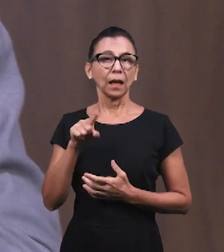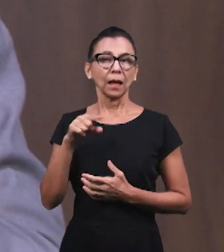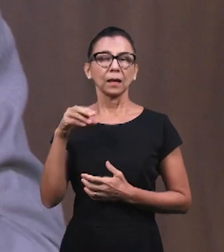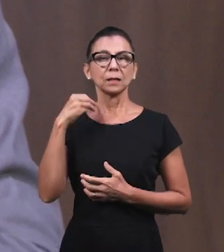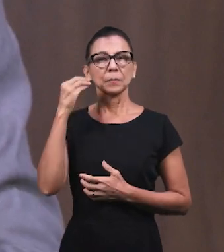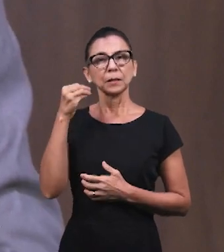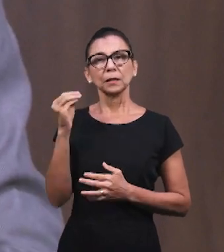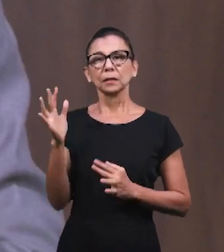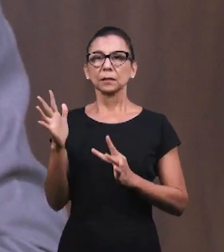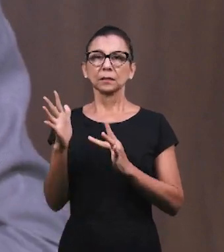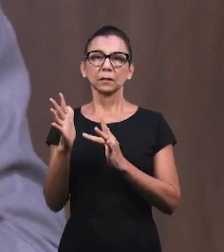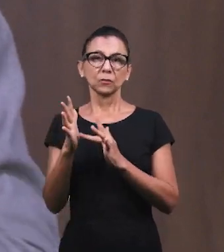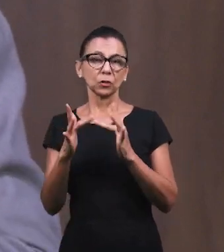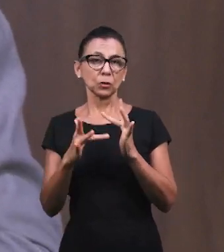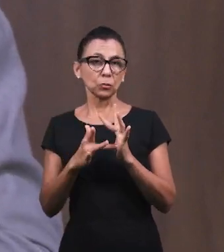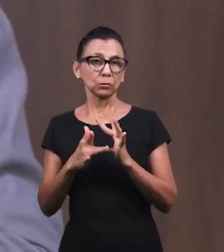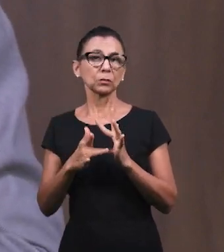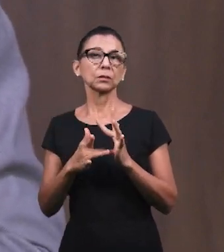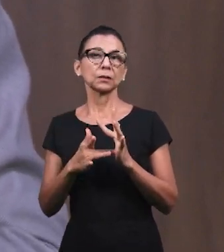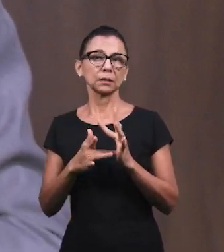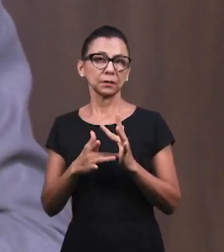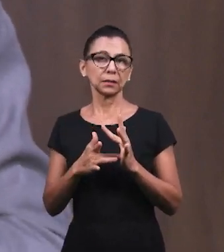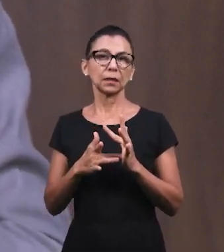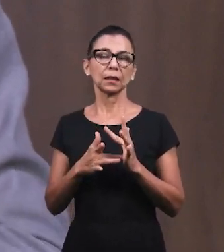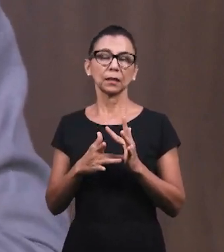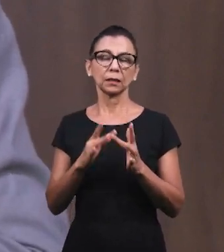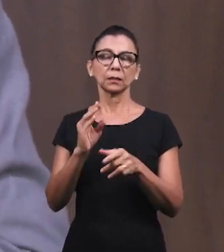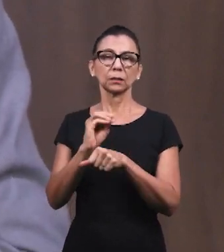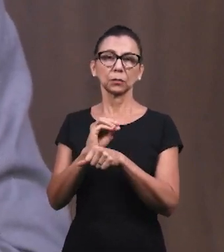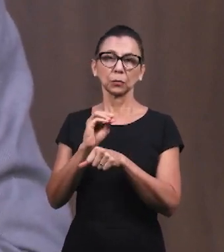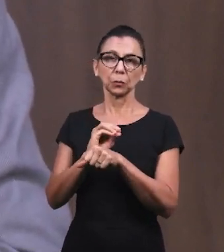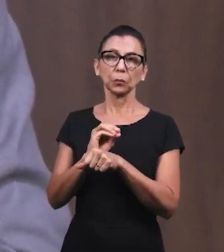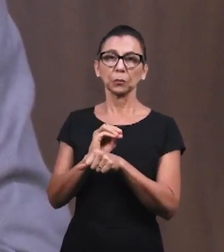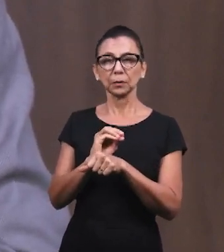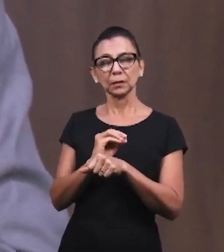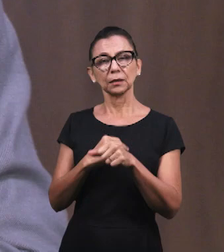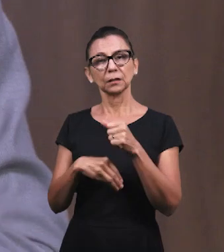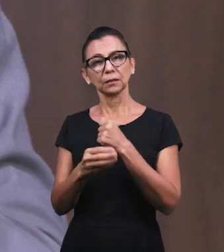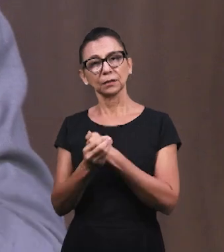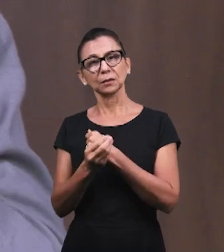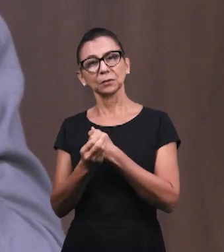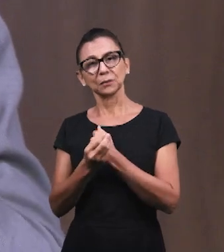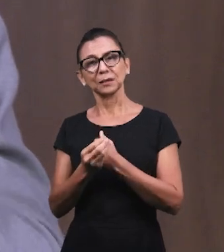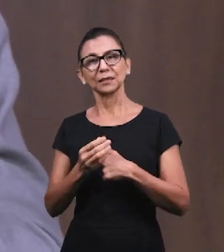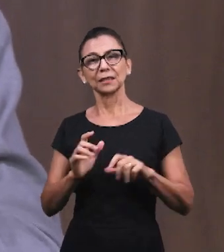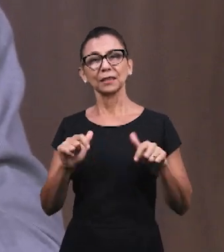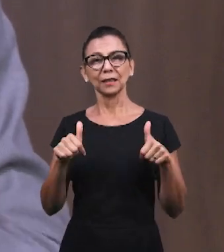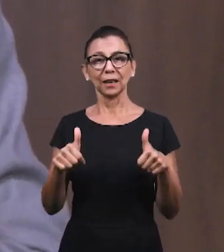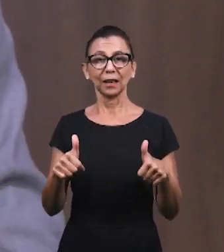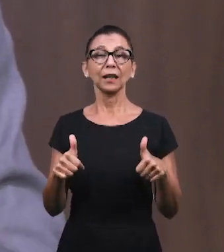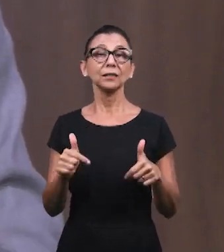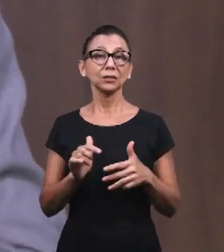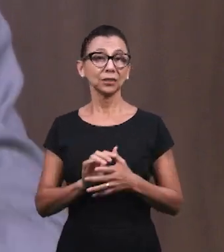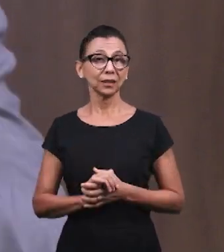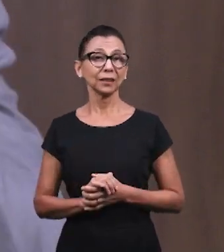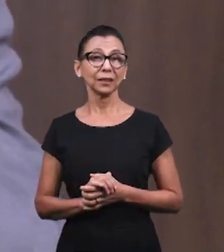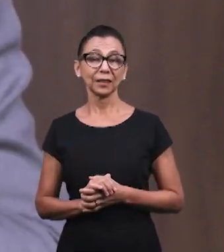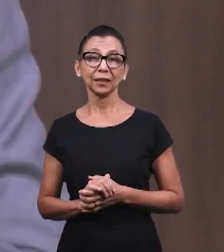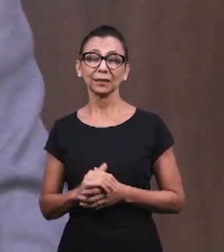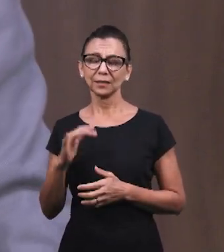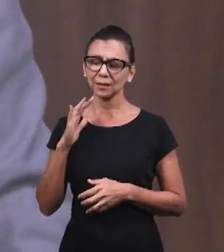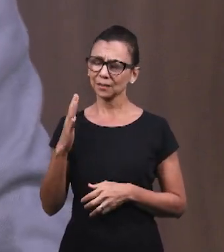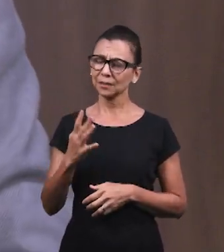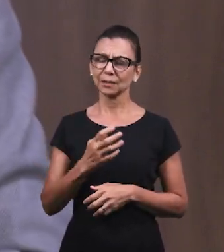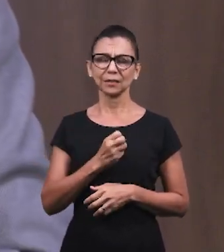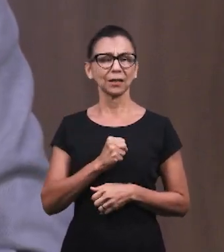rocher éternel qui est le Seigneur Jésus. Ce Jésus qui prend soin de nous, qui agit dans nos vies. Ce Jésus qui